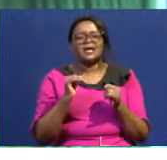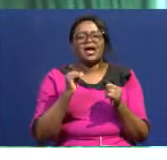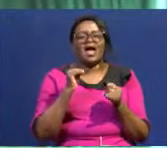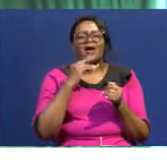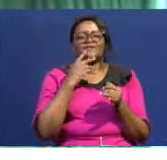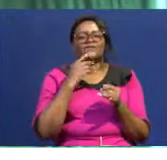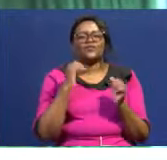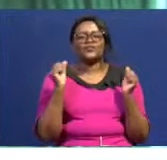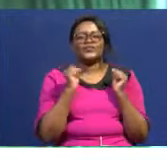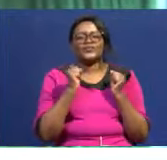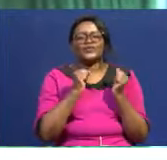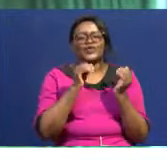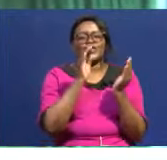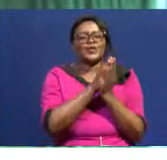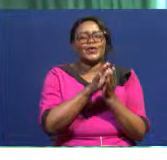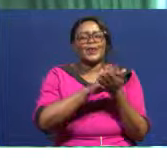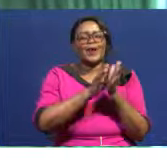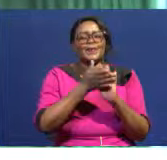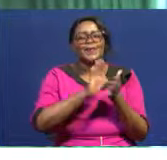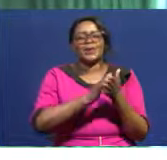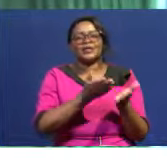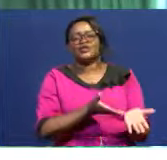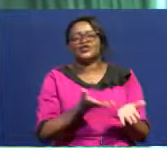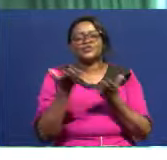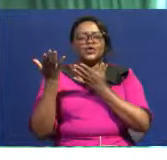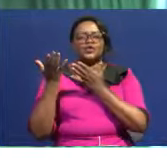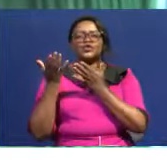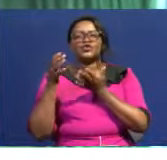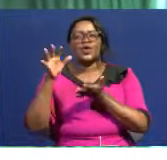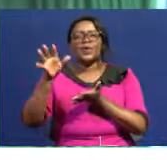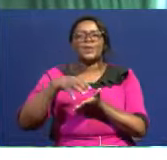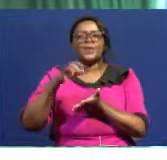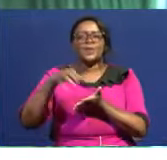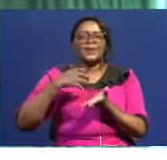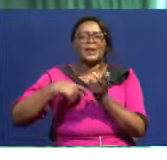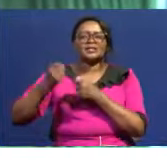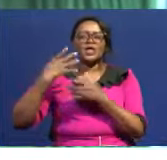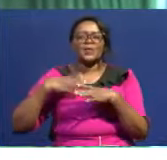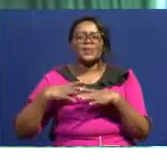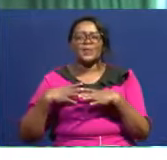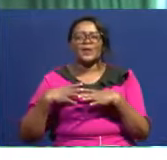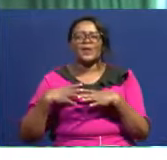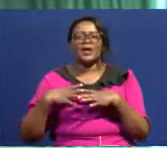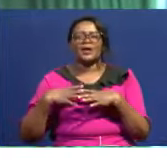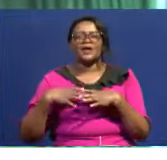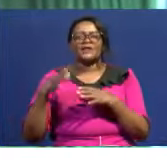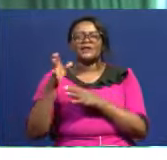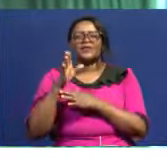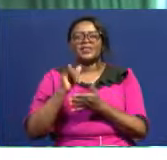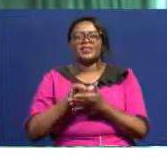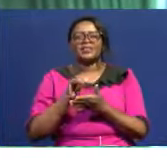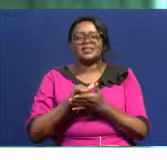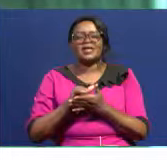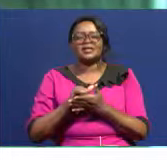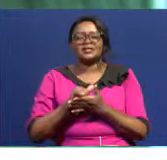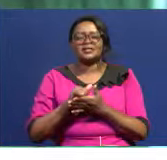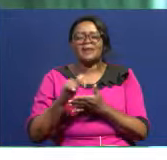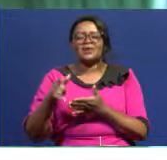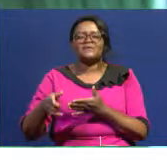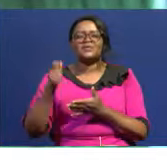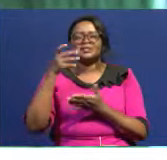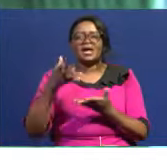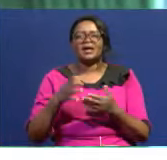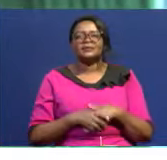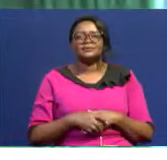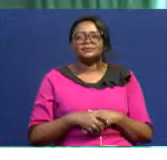wakaweza kutia kwa maboksi, na wapeleke supermarket, wauzie watu samaki ambao wanashikwa hapa kwenu.